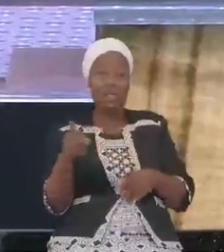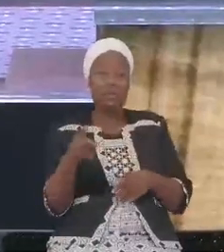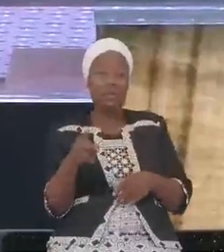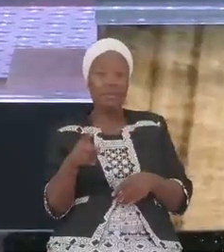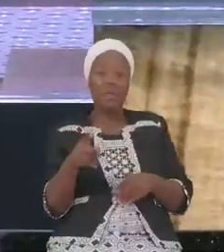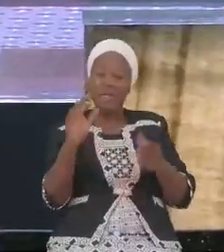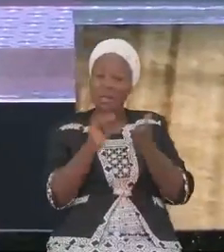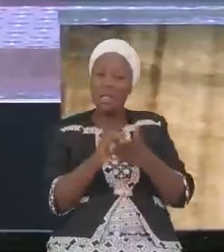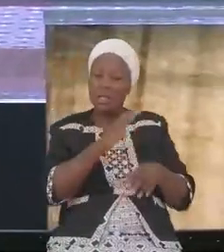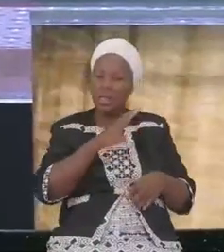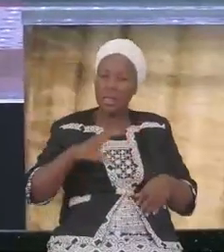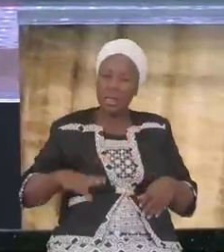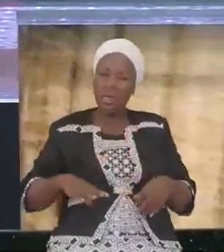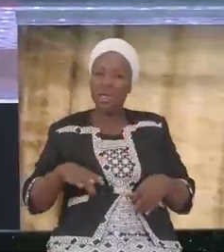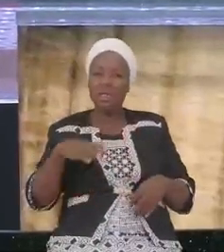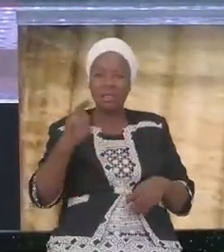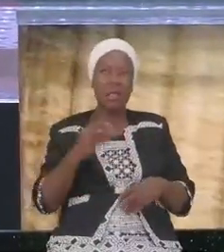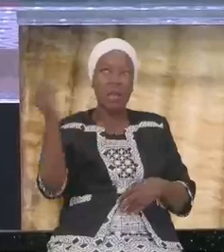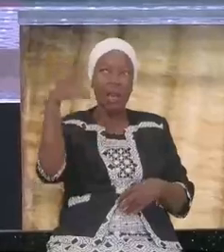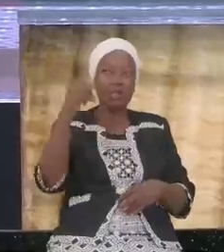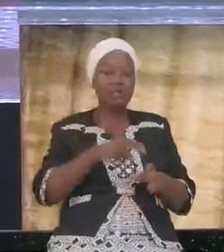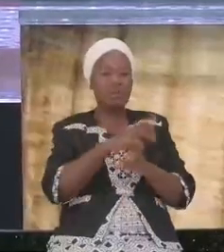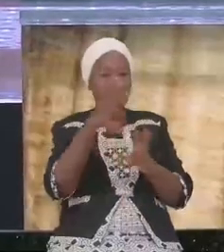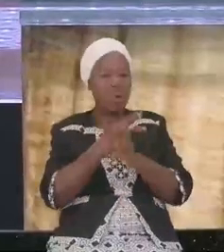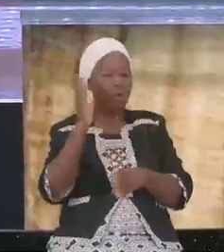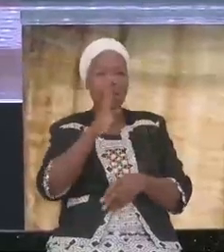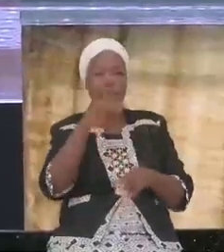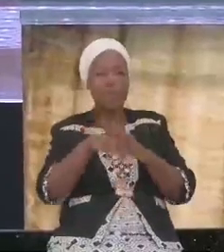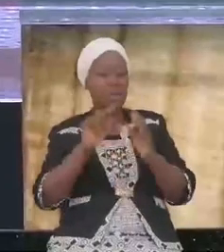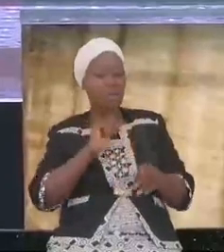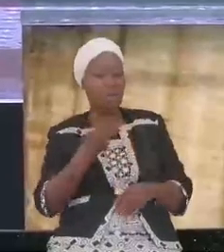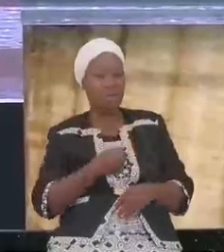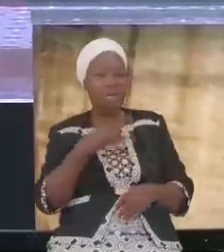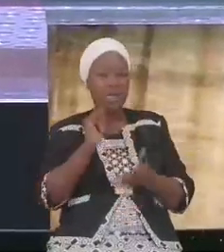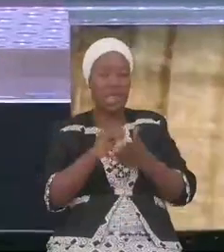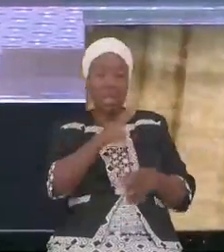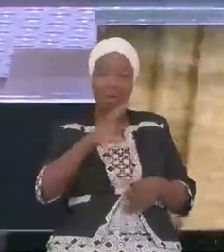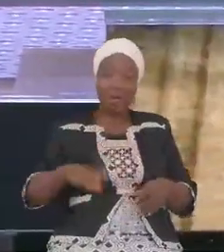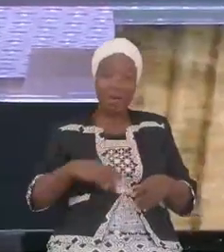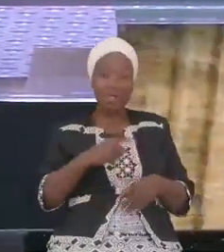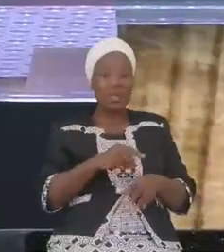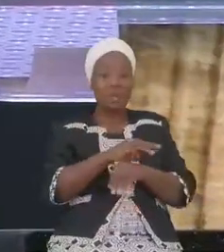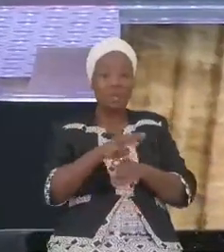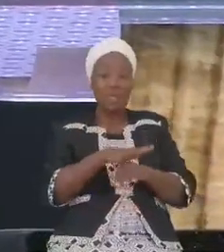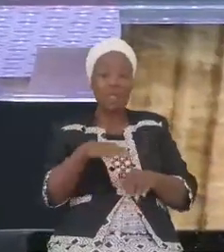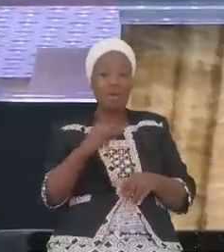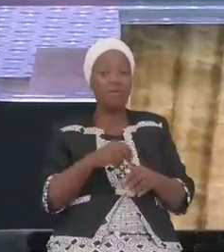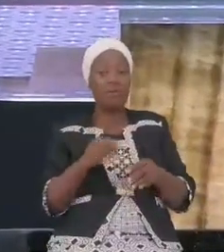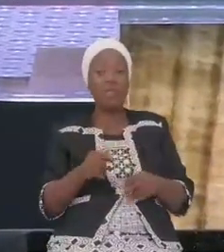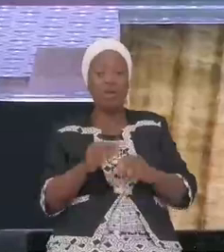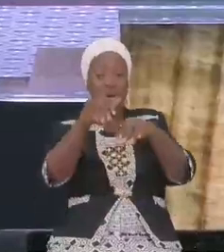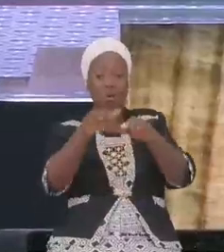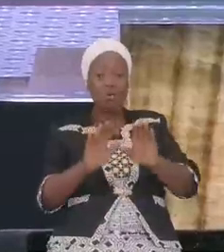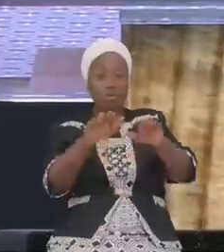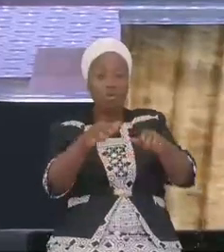Et que je suis en toi, je suis en eux, que Christ, afin que ceci soit un en nous,